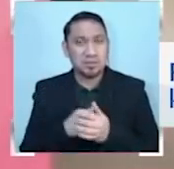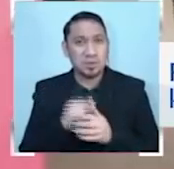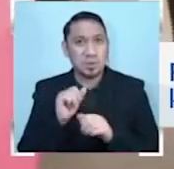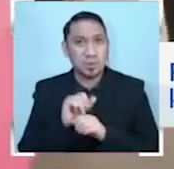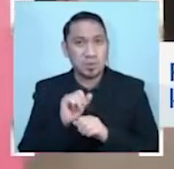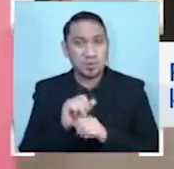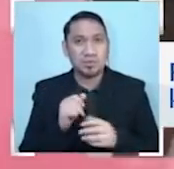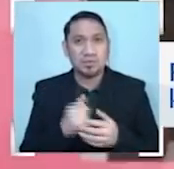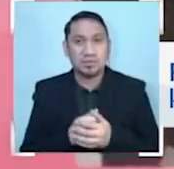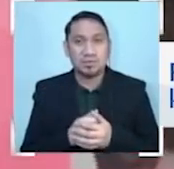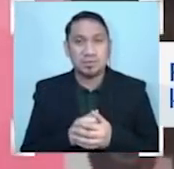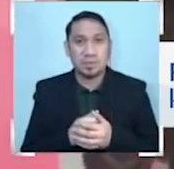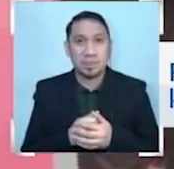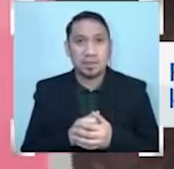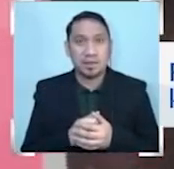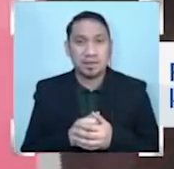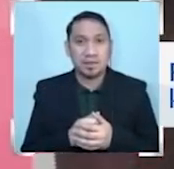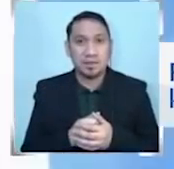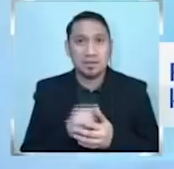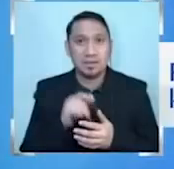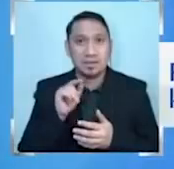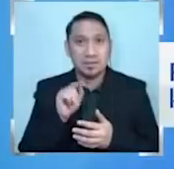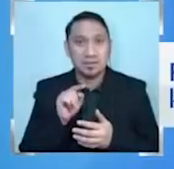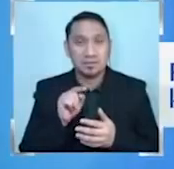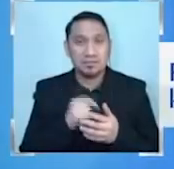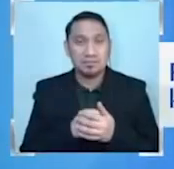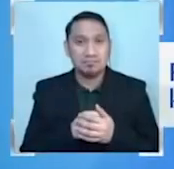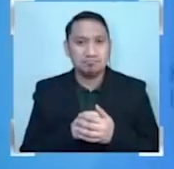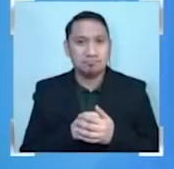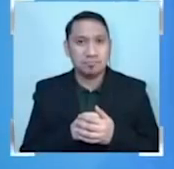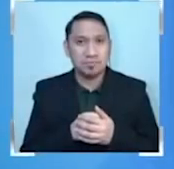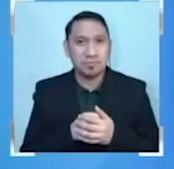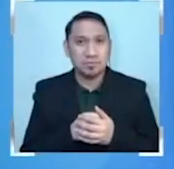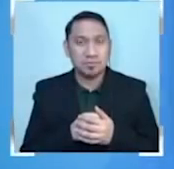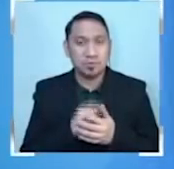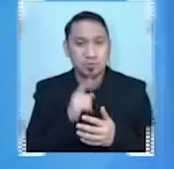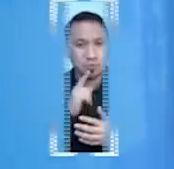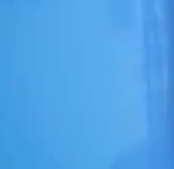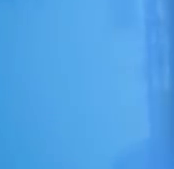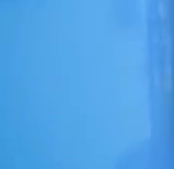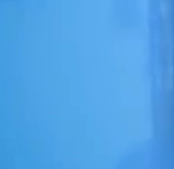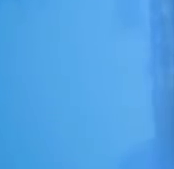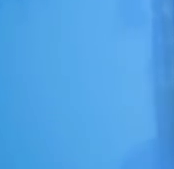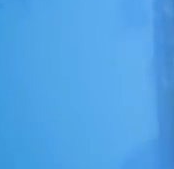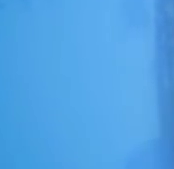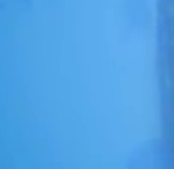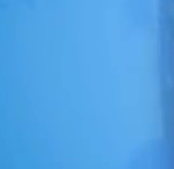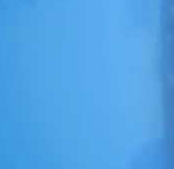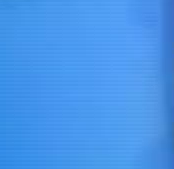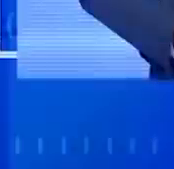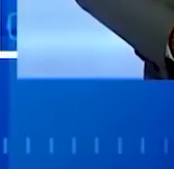Certified fangirl na, living the dream pa. Aubrey Carampel, GMA News.